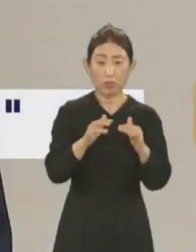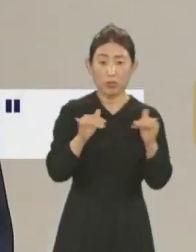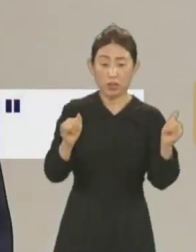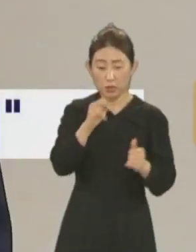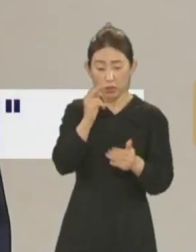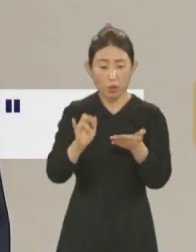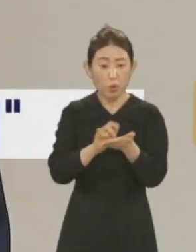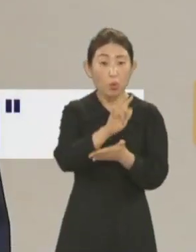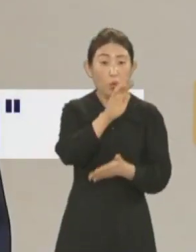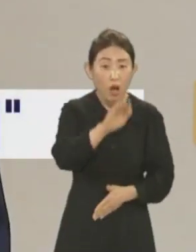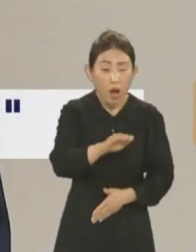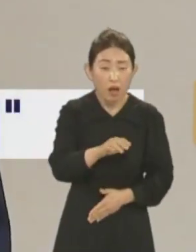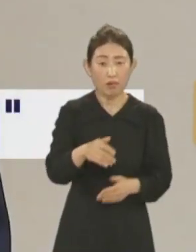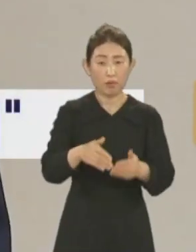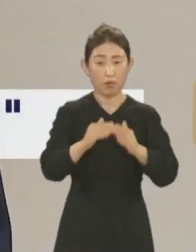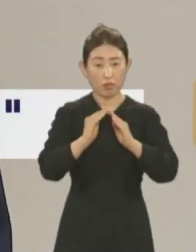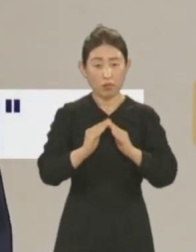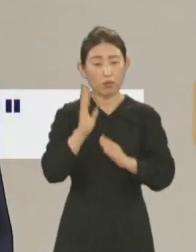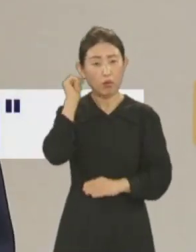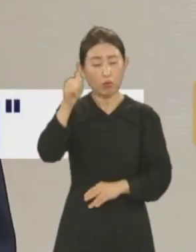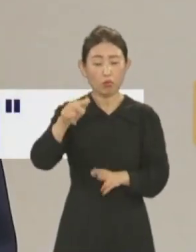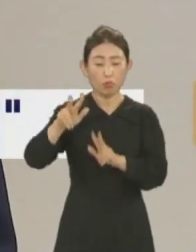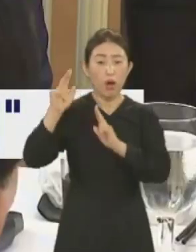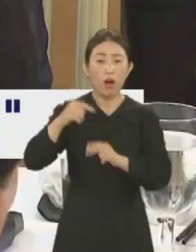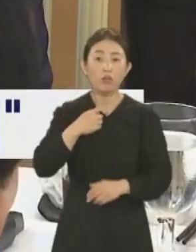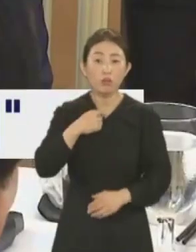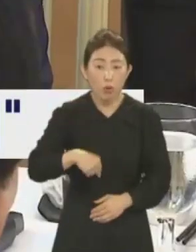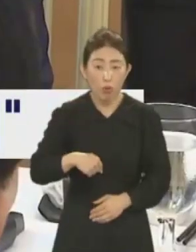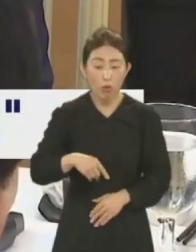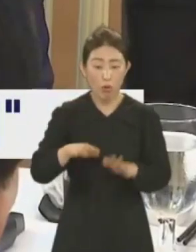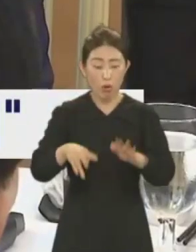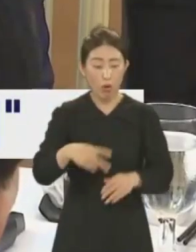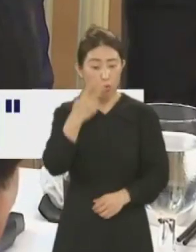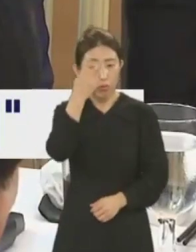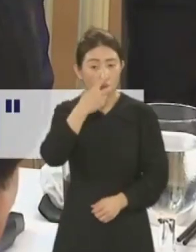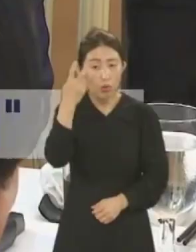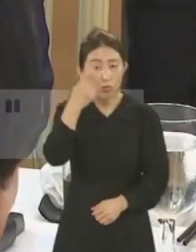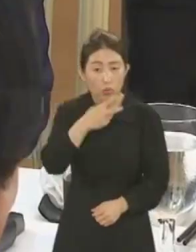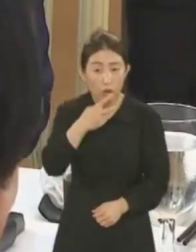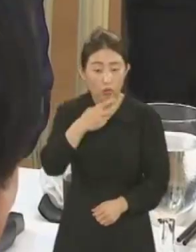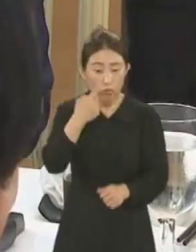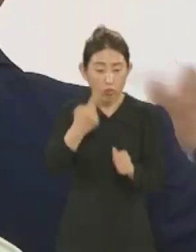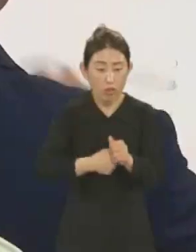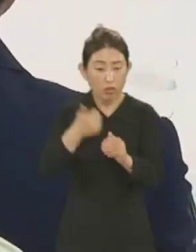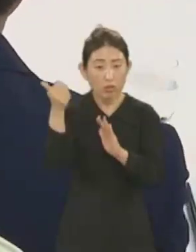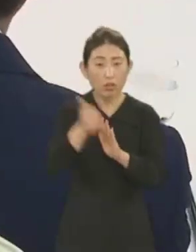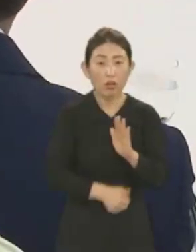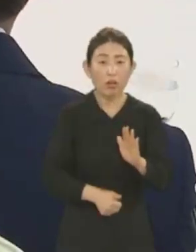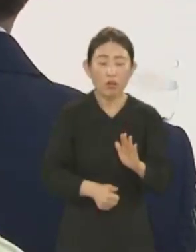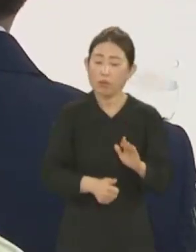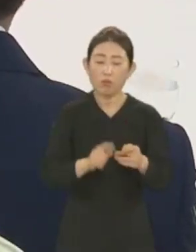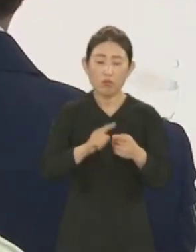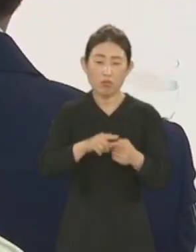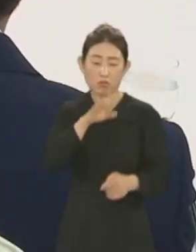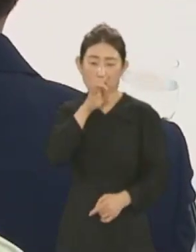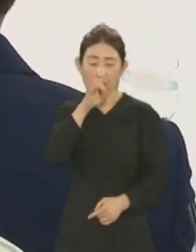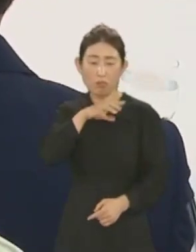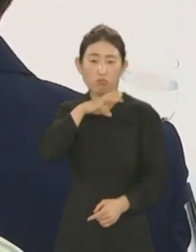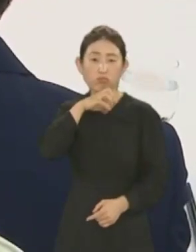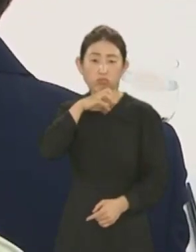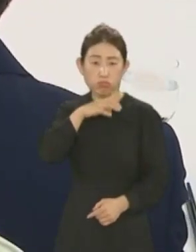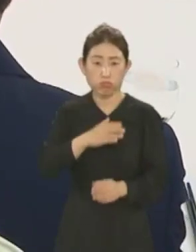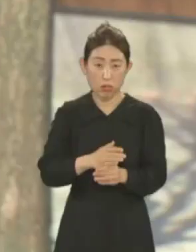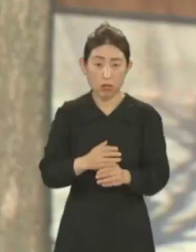공항건설은 현 대통령의 공약인만큼 예타조사에서 무시되는 결과가 나와서는 안 된다며 불만을 표출하고 있습니다